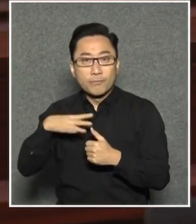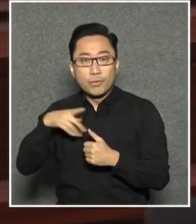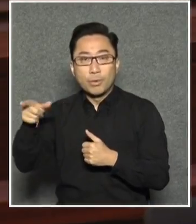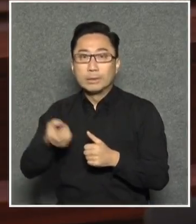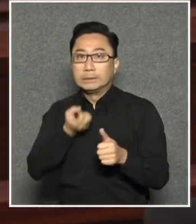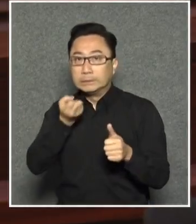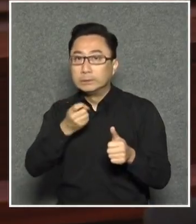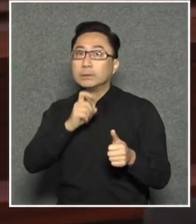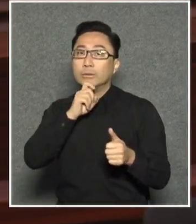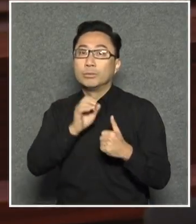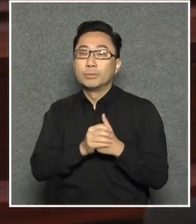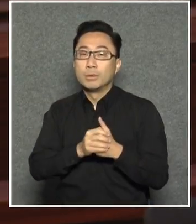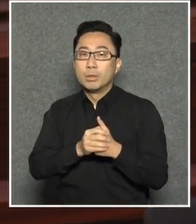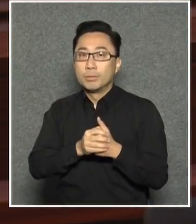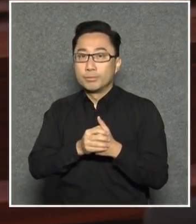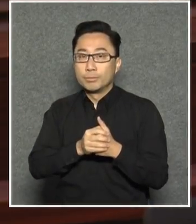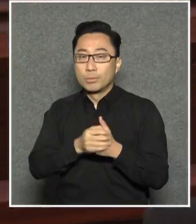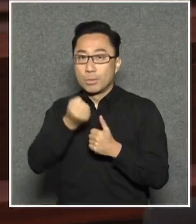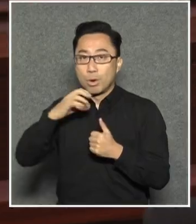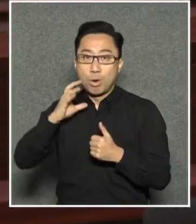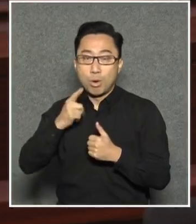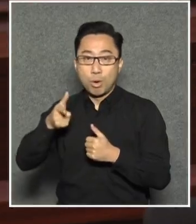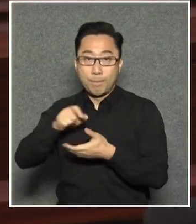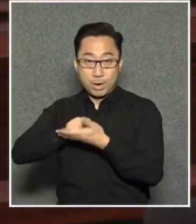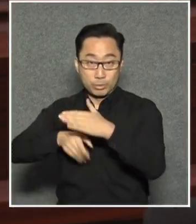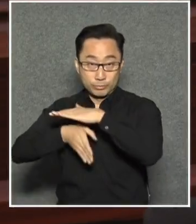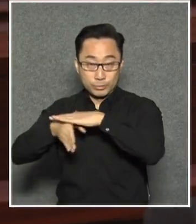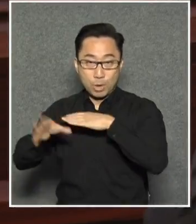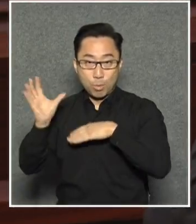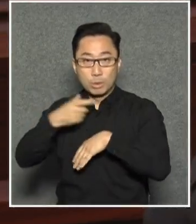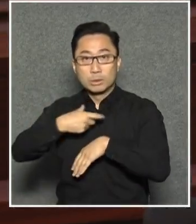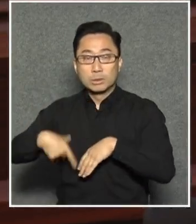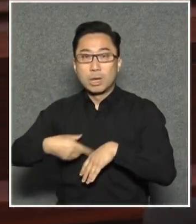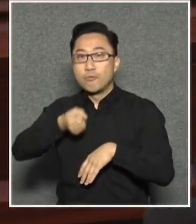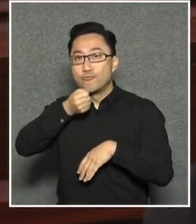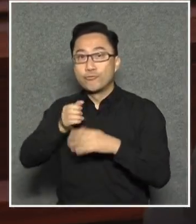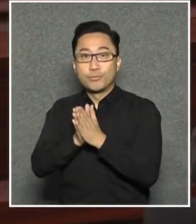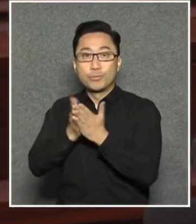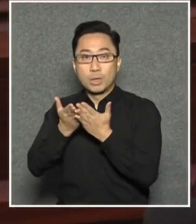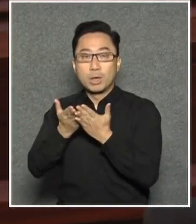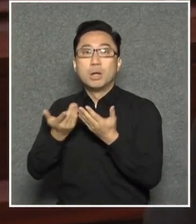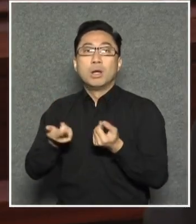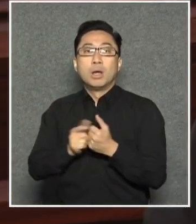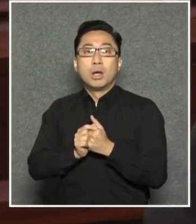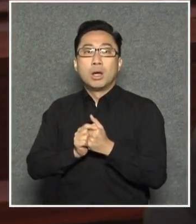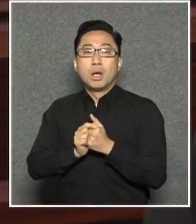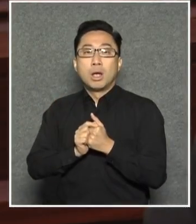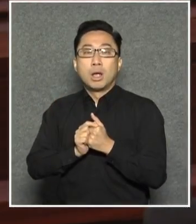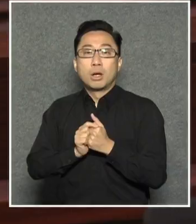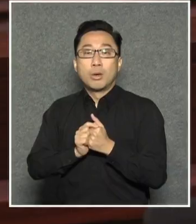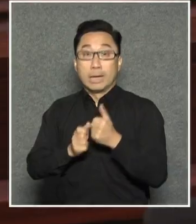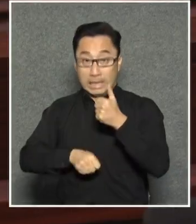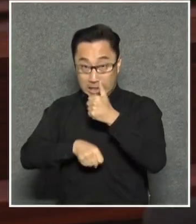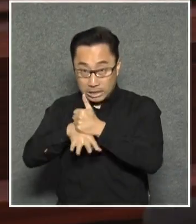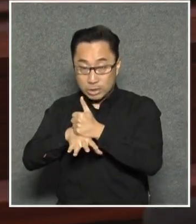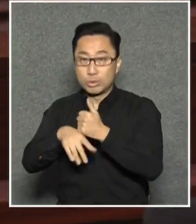述。國務院港澳辦王光亞主任曾經在雜誌上就一些很普遍、很大的原則不傾